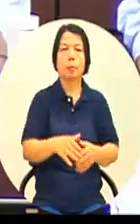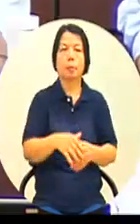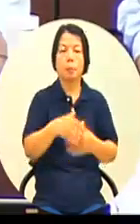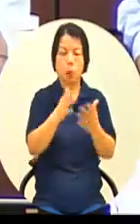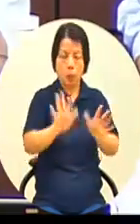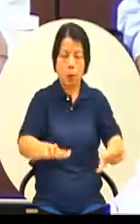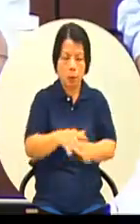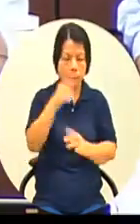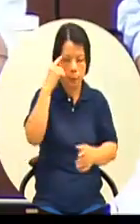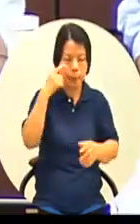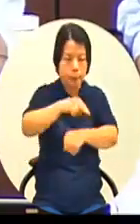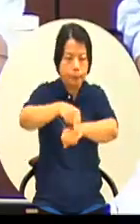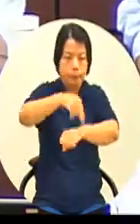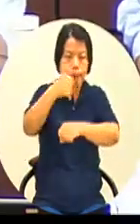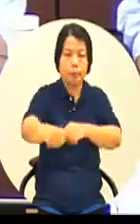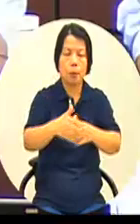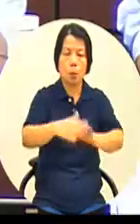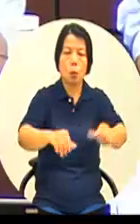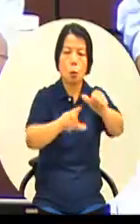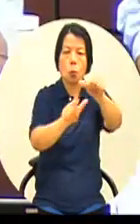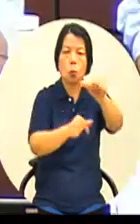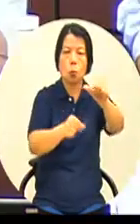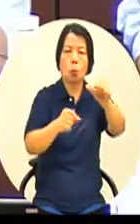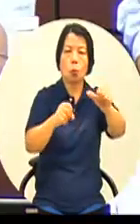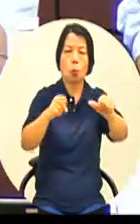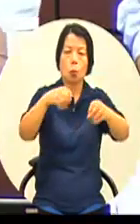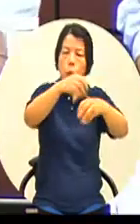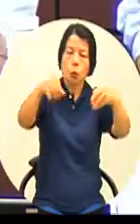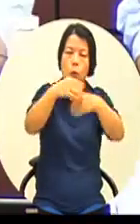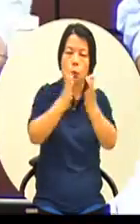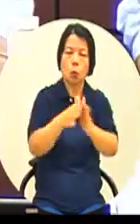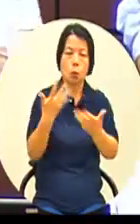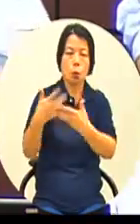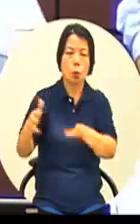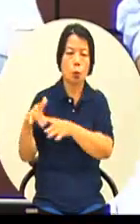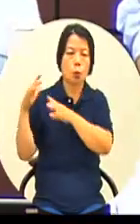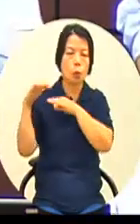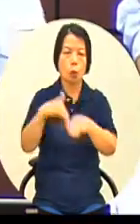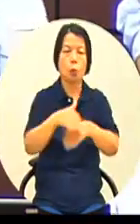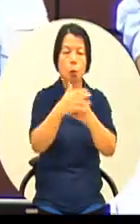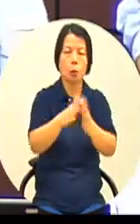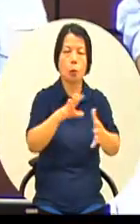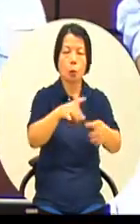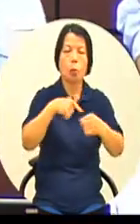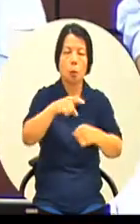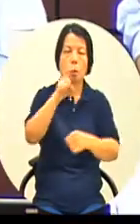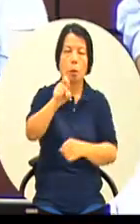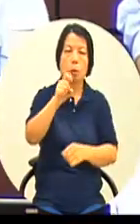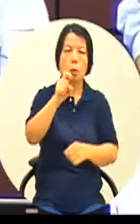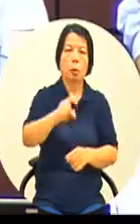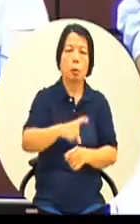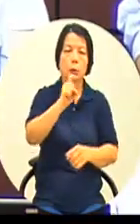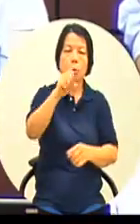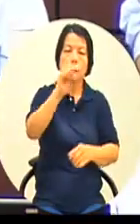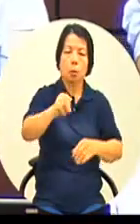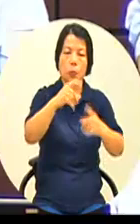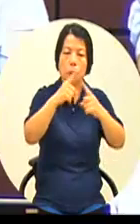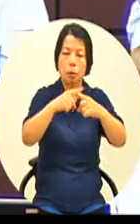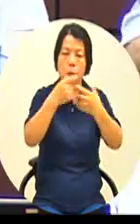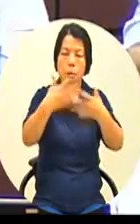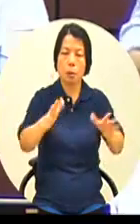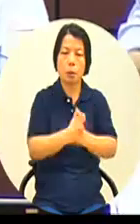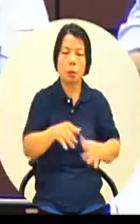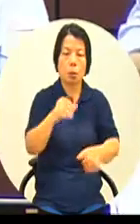的思考，包括我们的五月天的这个追星族的行销，我们带来了10万人。住宿率有90%，这个效益